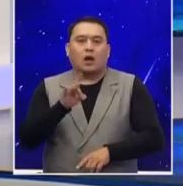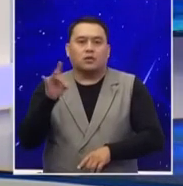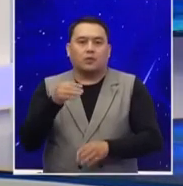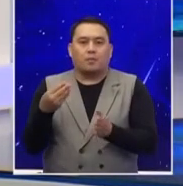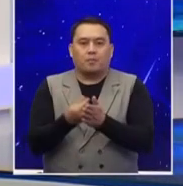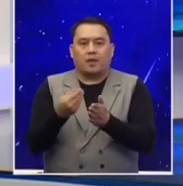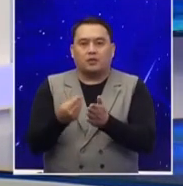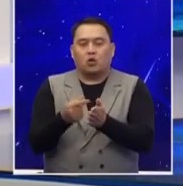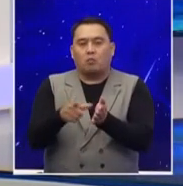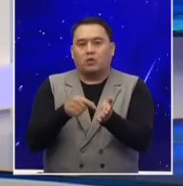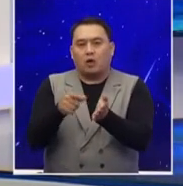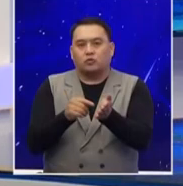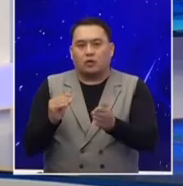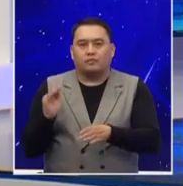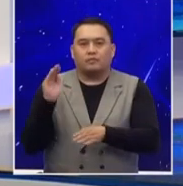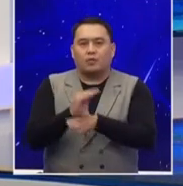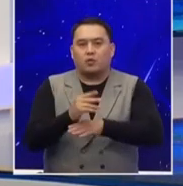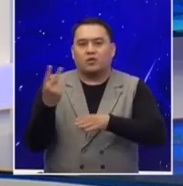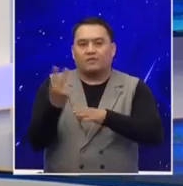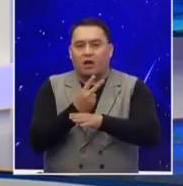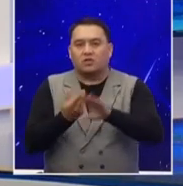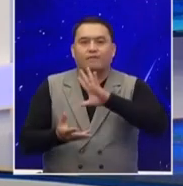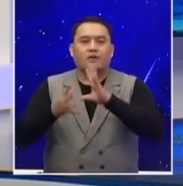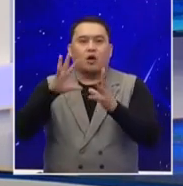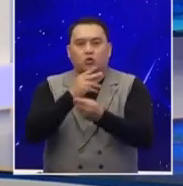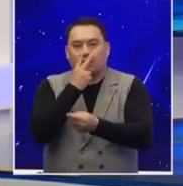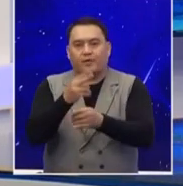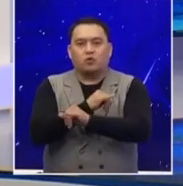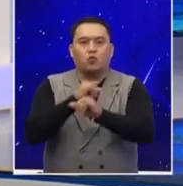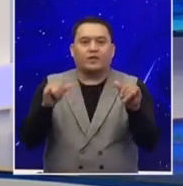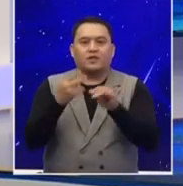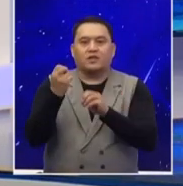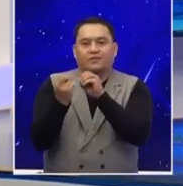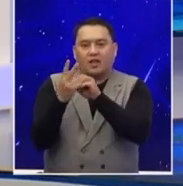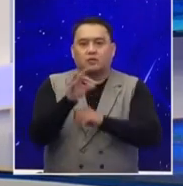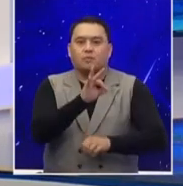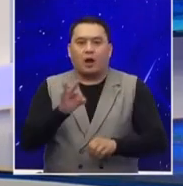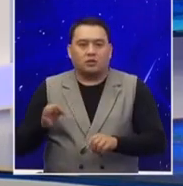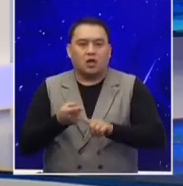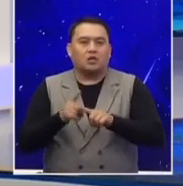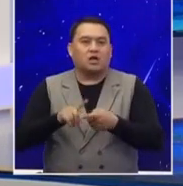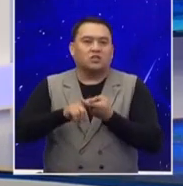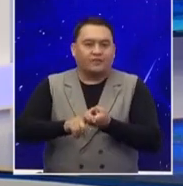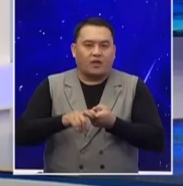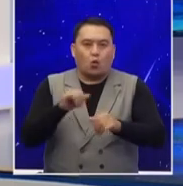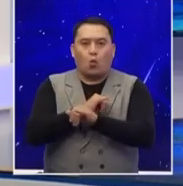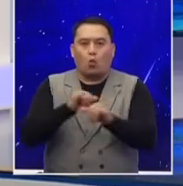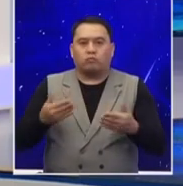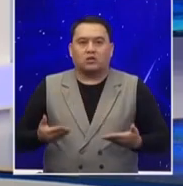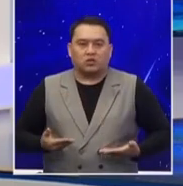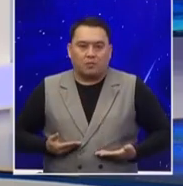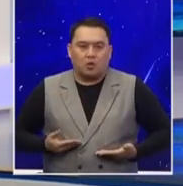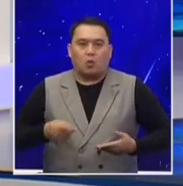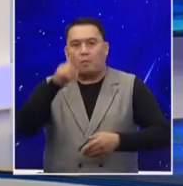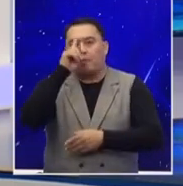по возрасту были повышены дважды. В результате они выросли на 12%. Это связано с увеличением